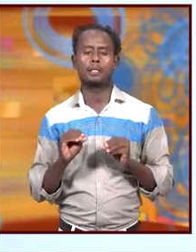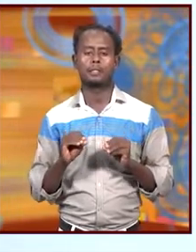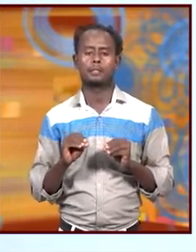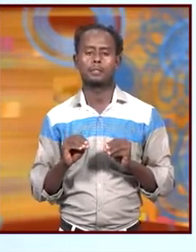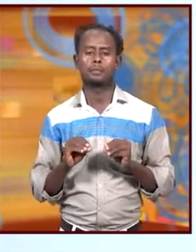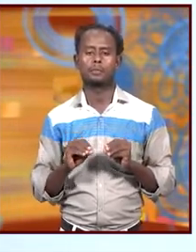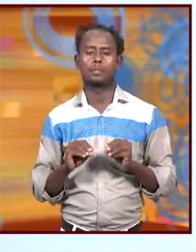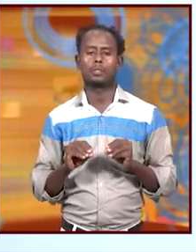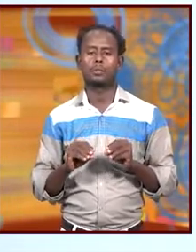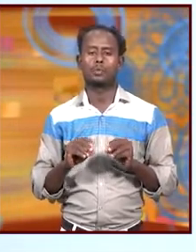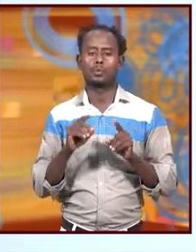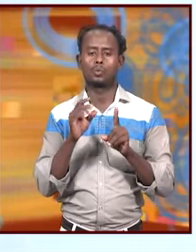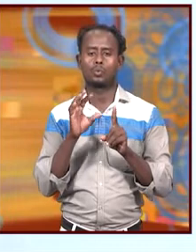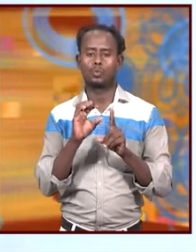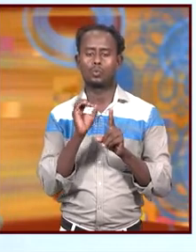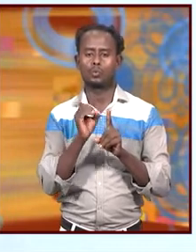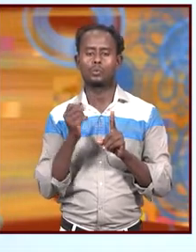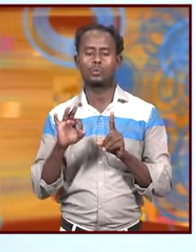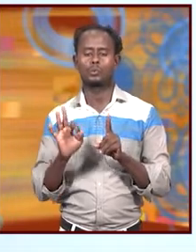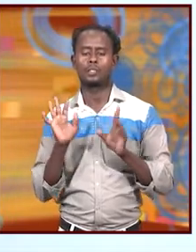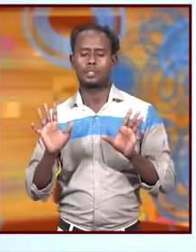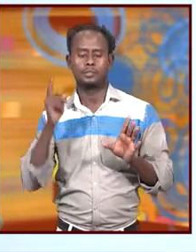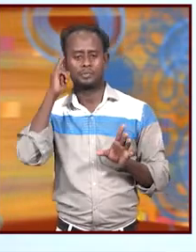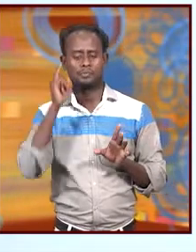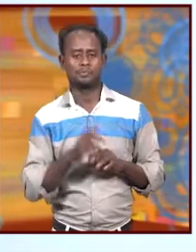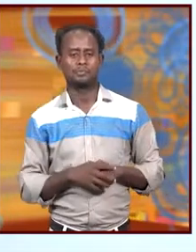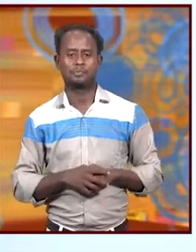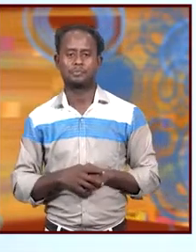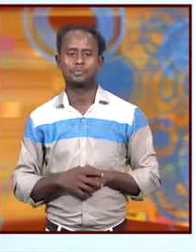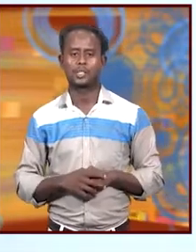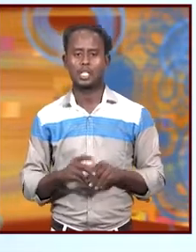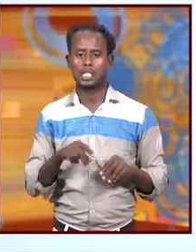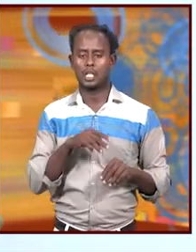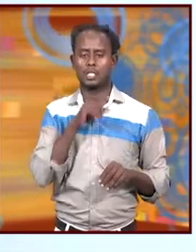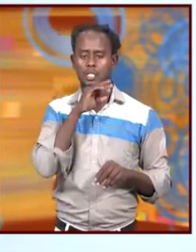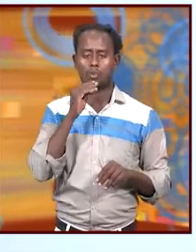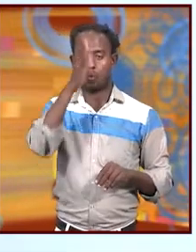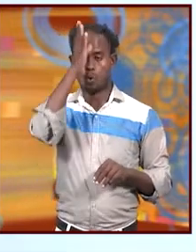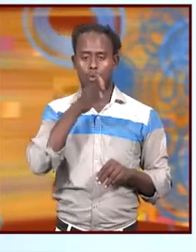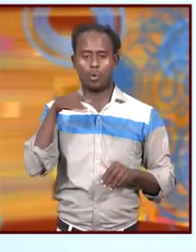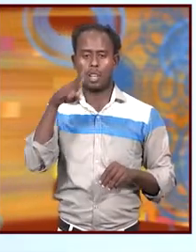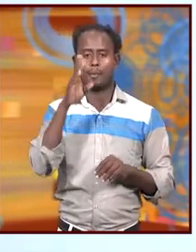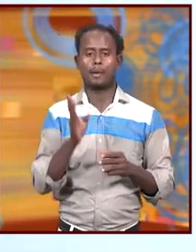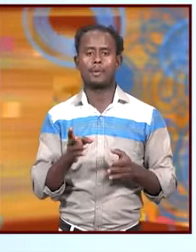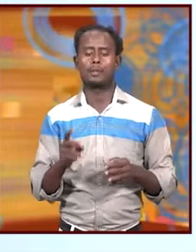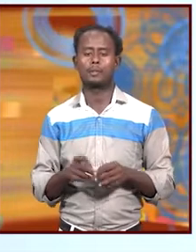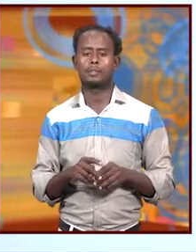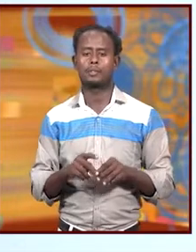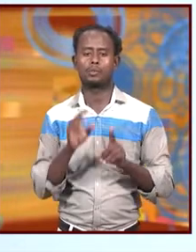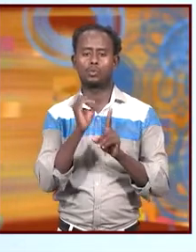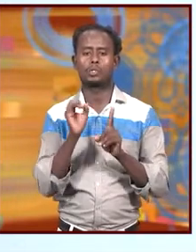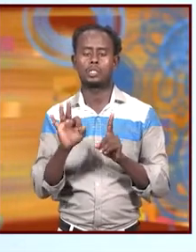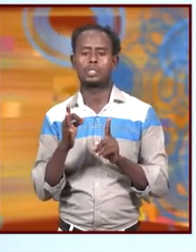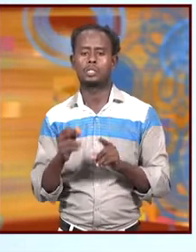6 + 4 = 10. ஆக நமக்கு கிடைக்கிறது செங்கோண முக்கோணத்தினுடைய பரப்பளவு ஏ இஸ் ஈக்குவல் டு